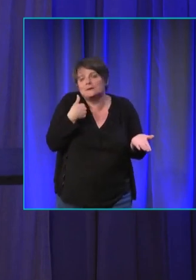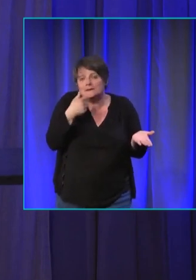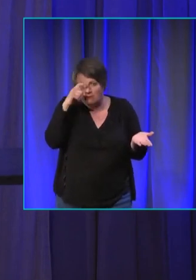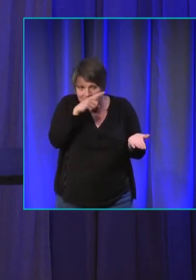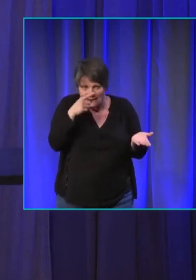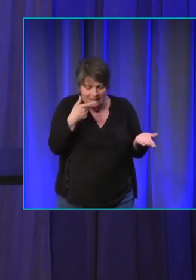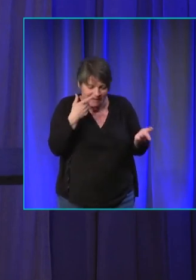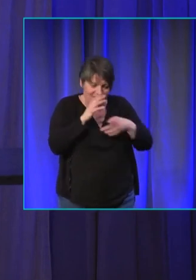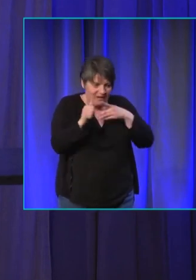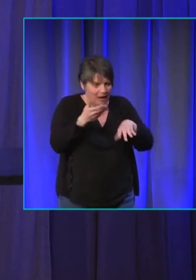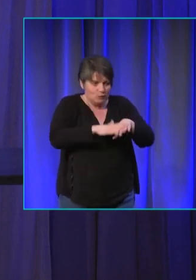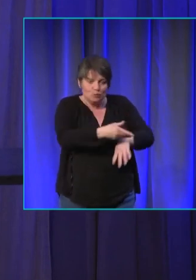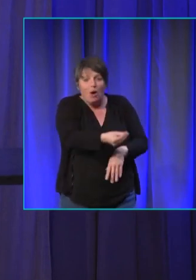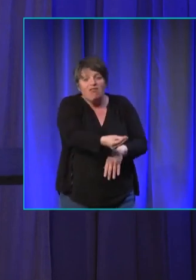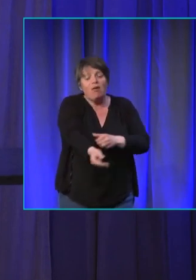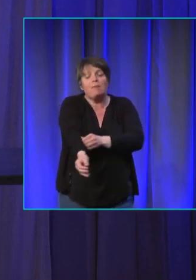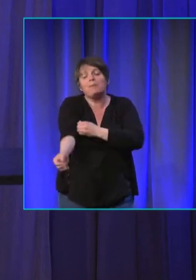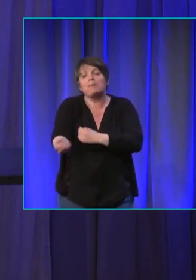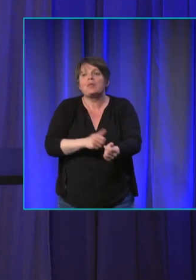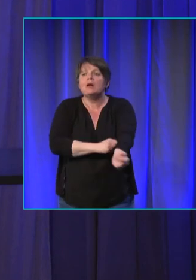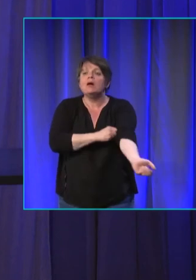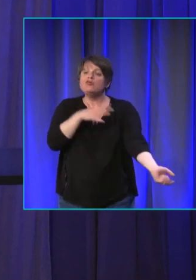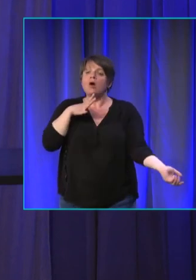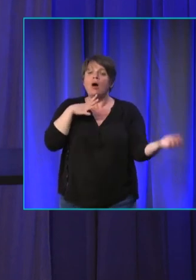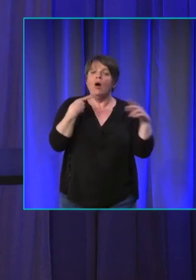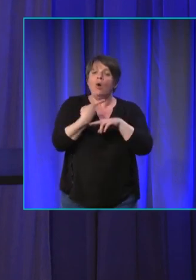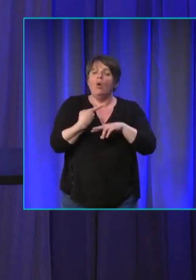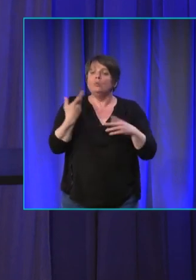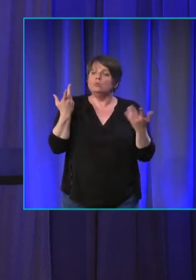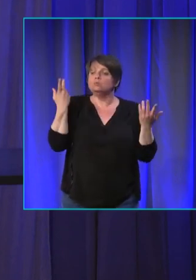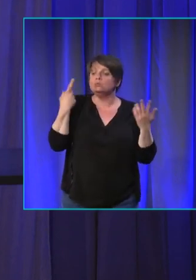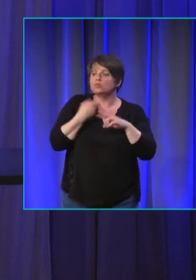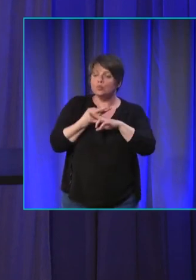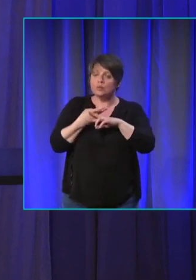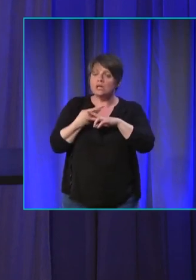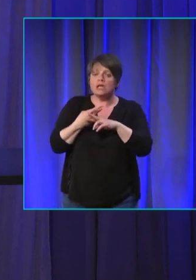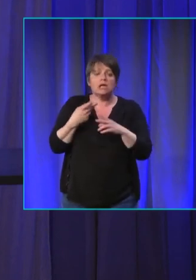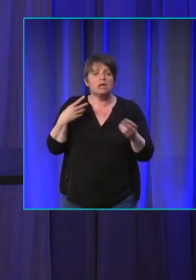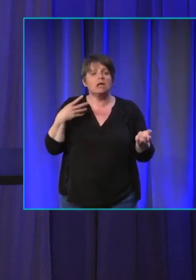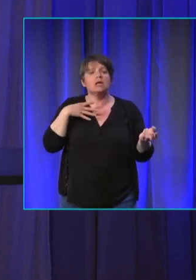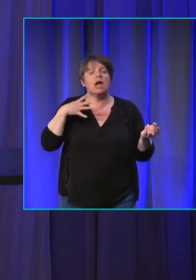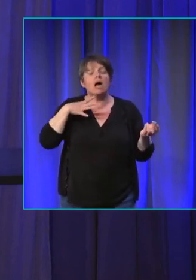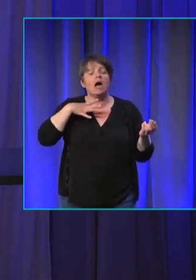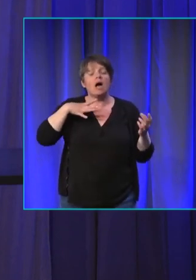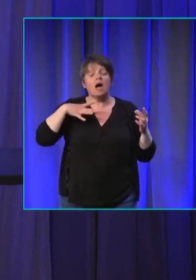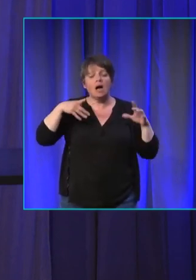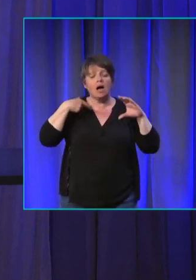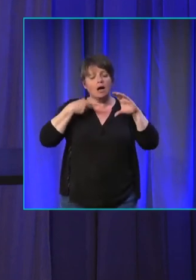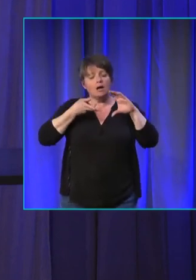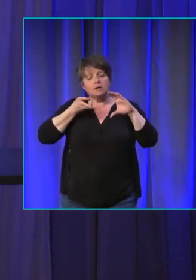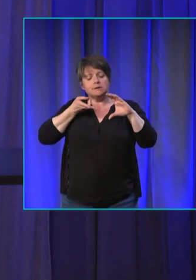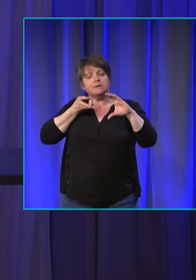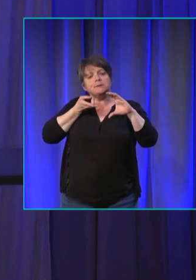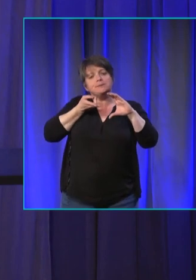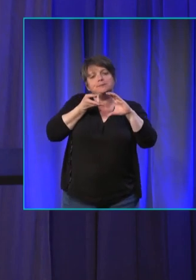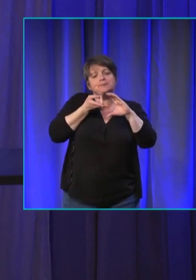c'est difficile. Hein. Donc après, il y a des outils qu'on utilise. Il y a ce qu'on appelle la résonance magnétique nucléaire qui